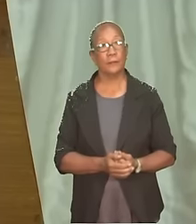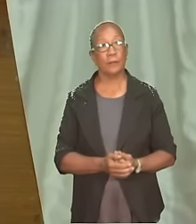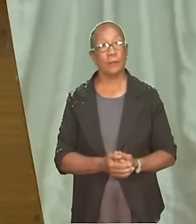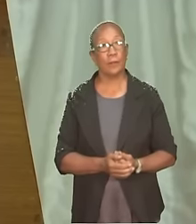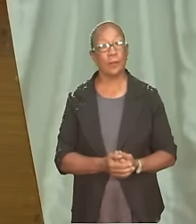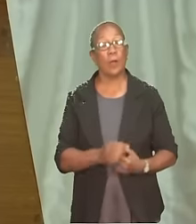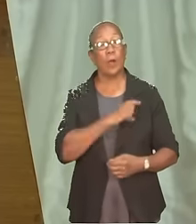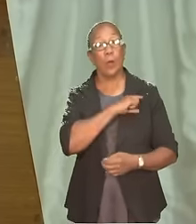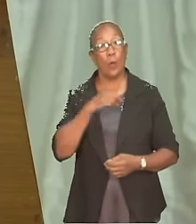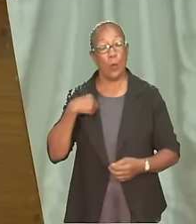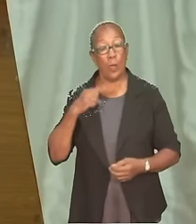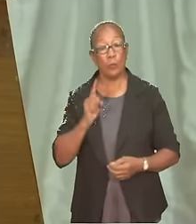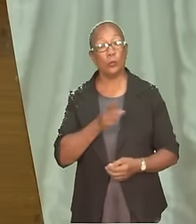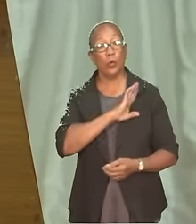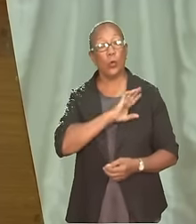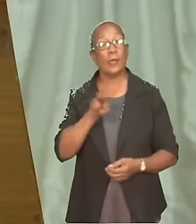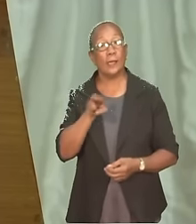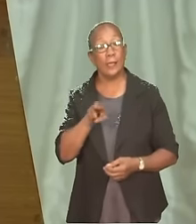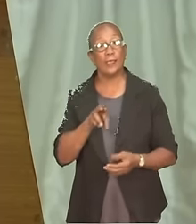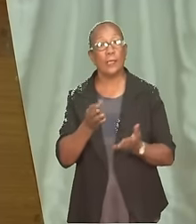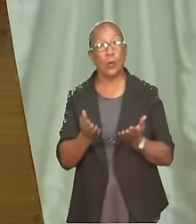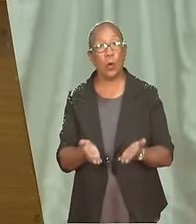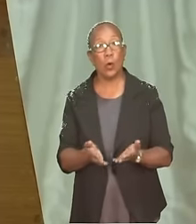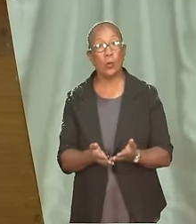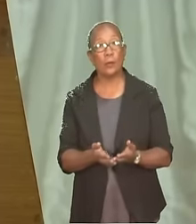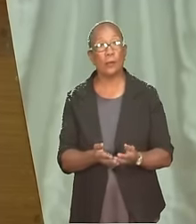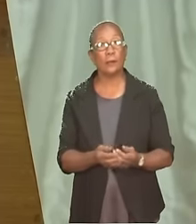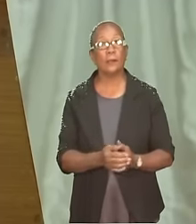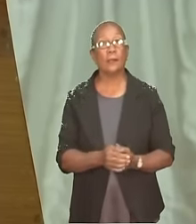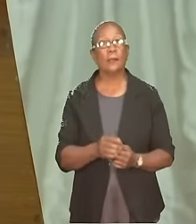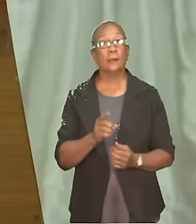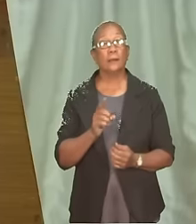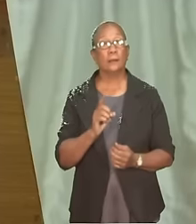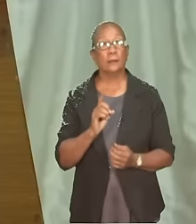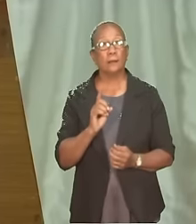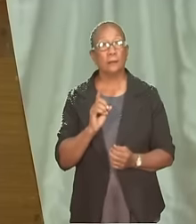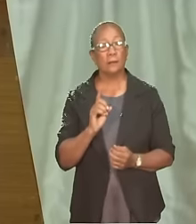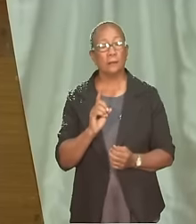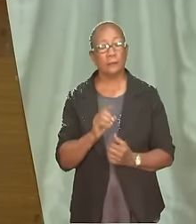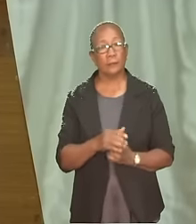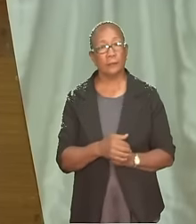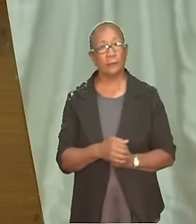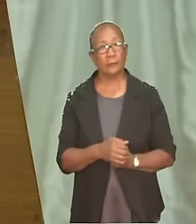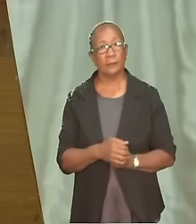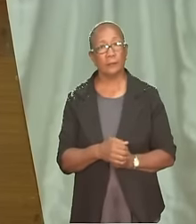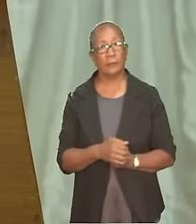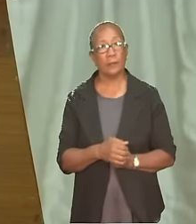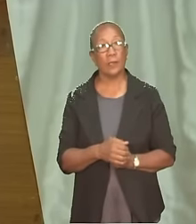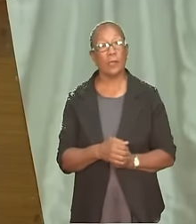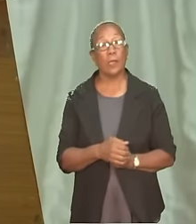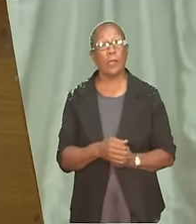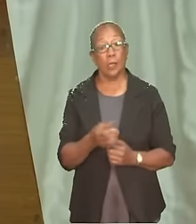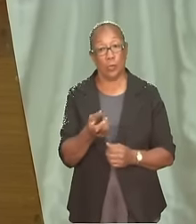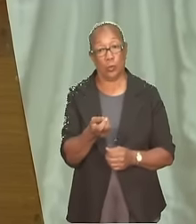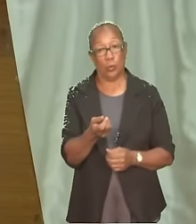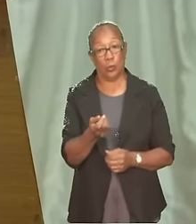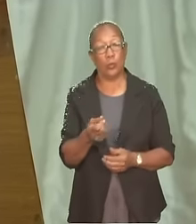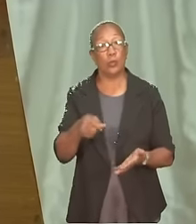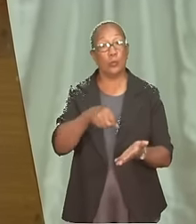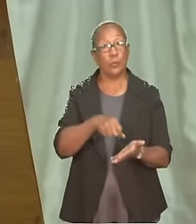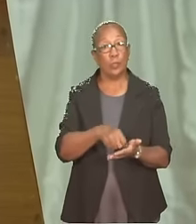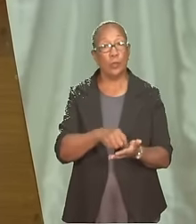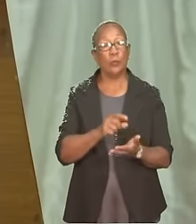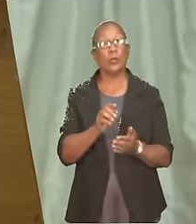we moeten ook rekening houden dat we zware maatregelen hebben moeten treffen, ja. Die subsidies moesten afgebouwd